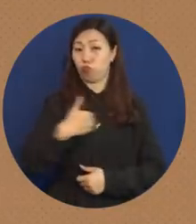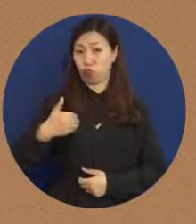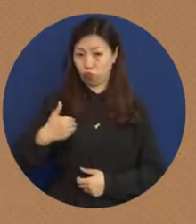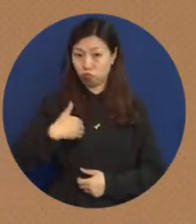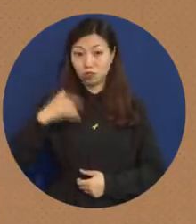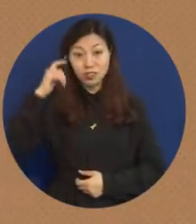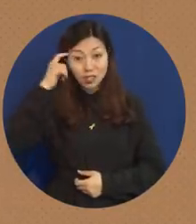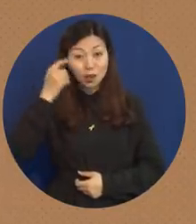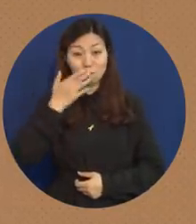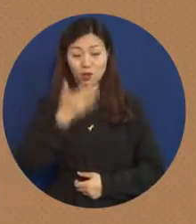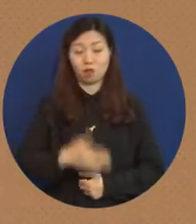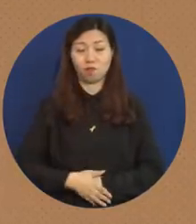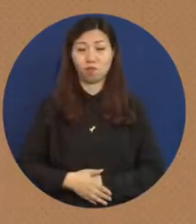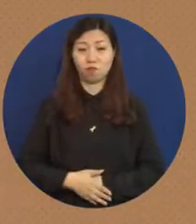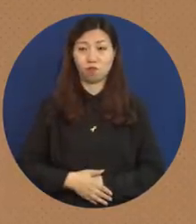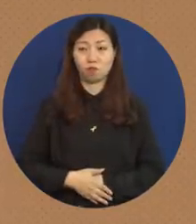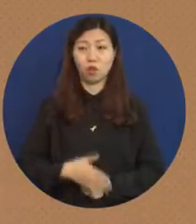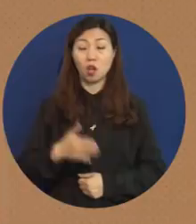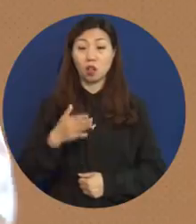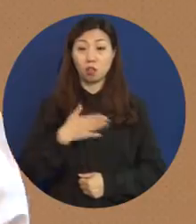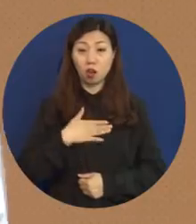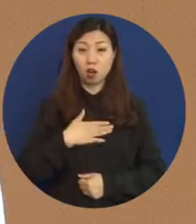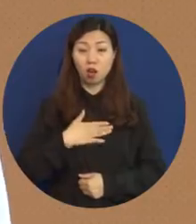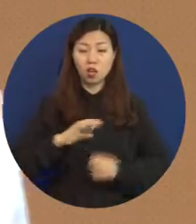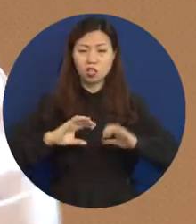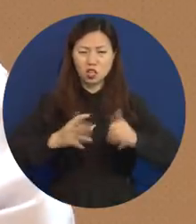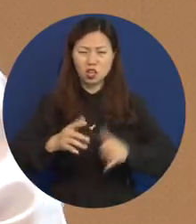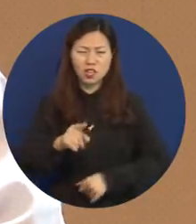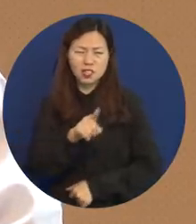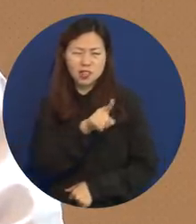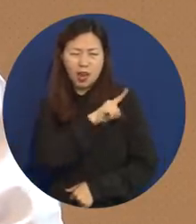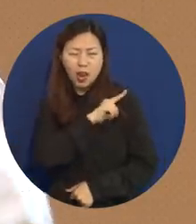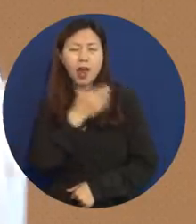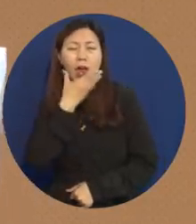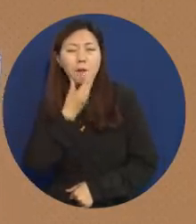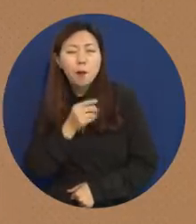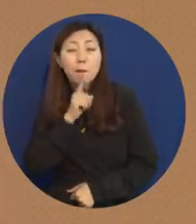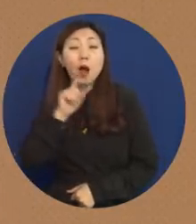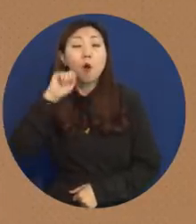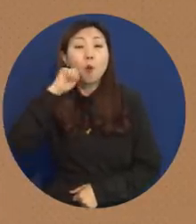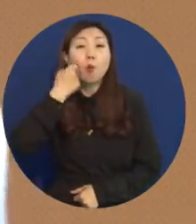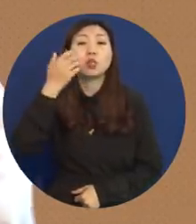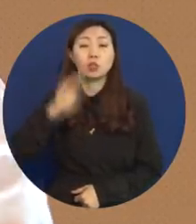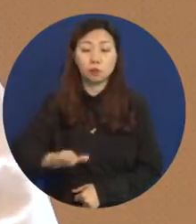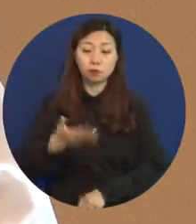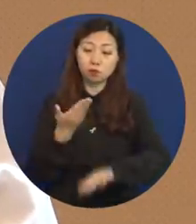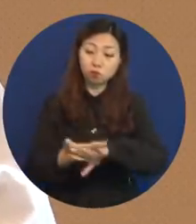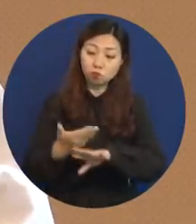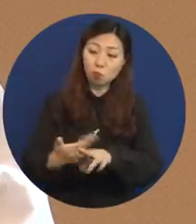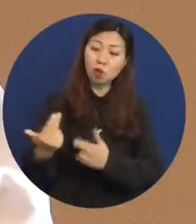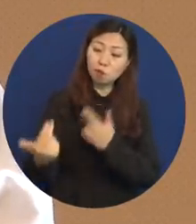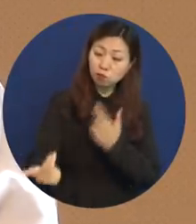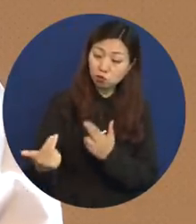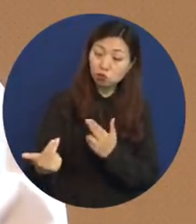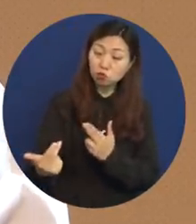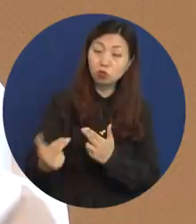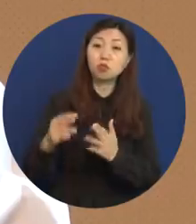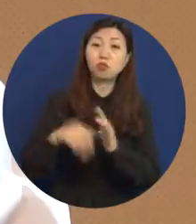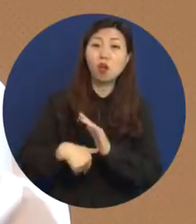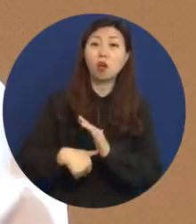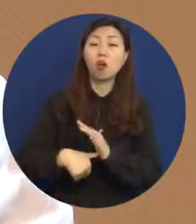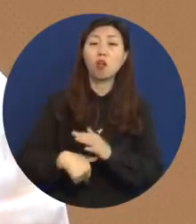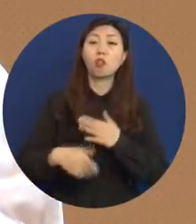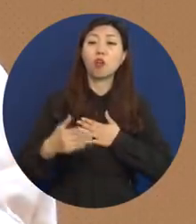어쨌든 내가 이 세상에서 최고로 행복하다 이렇게까지는 말 못해도 비교해서 그렇게는 말할 수